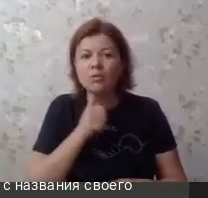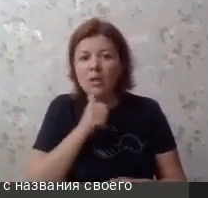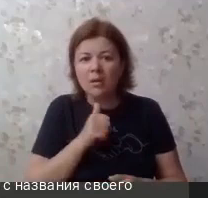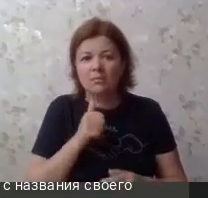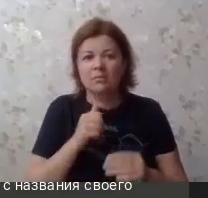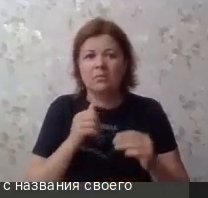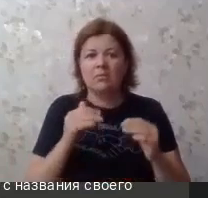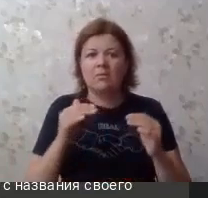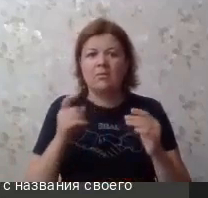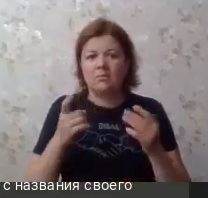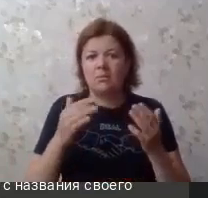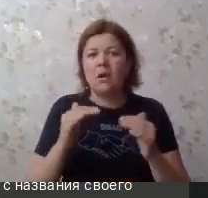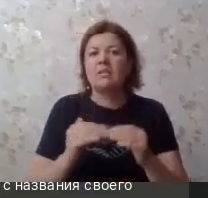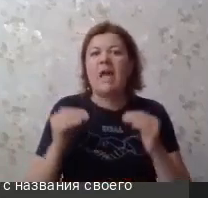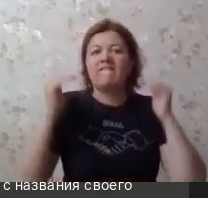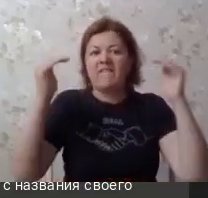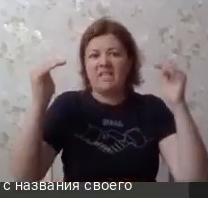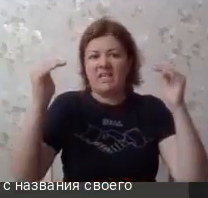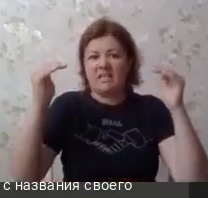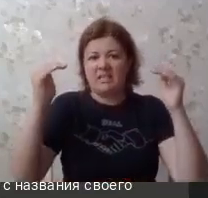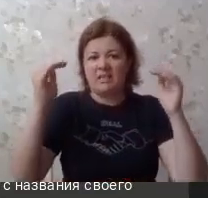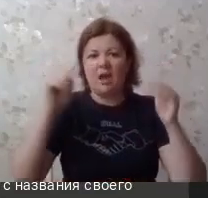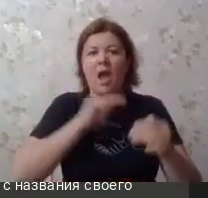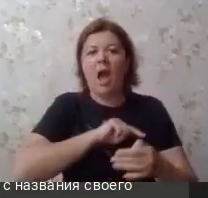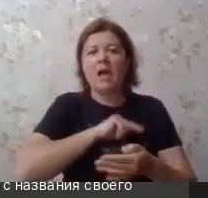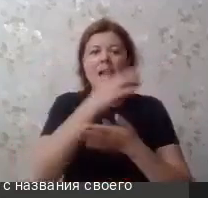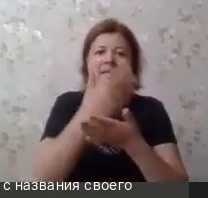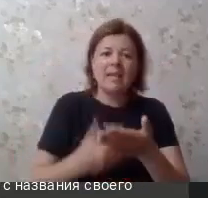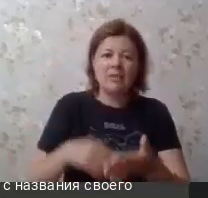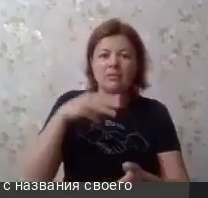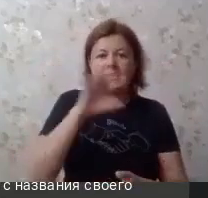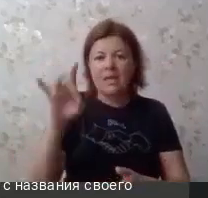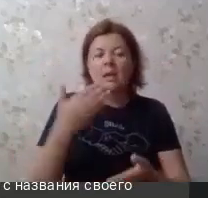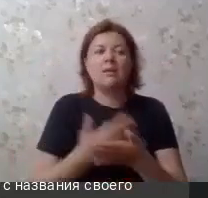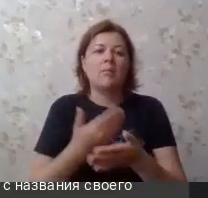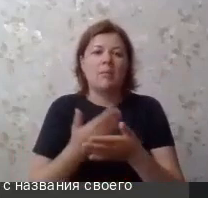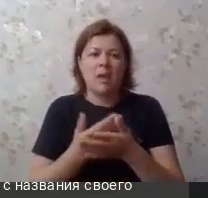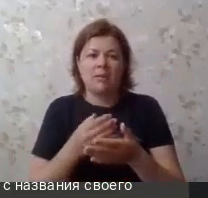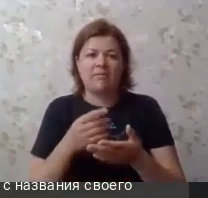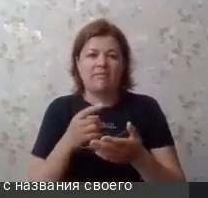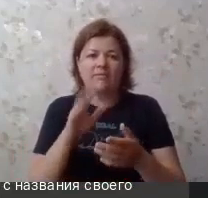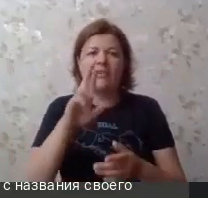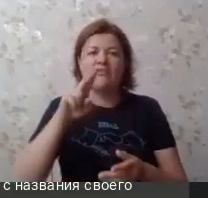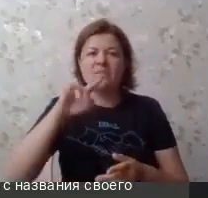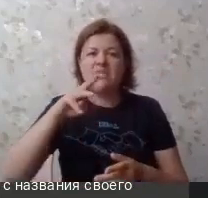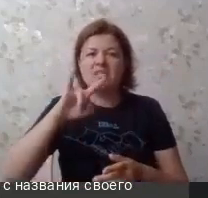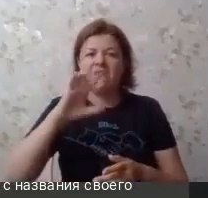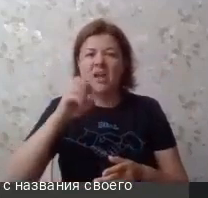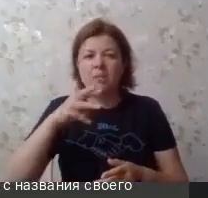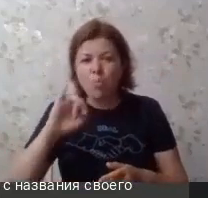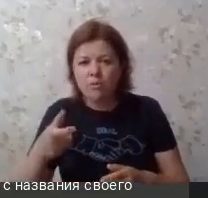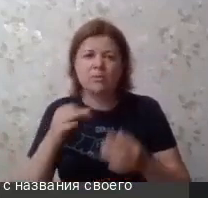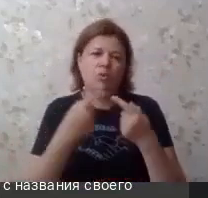завысить характеристики ТСР, то есть, допустим, впитываемость там, или еще какие-то другие характеристики.